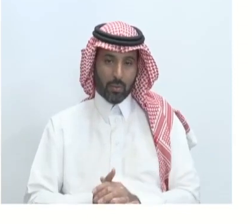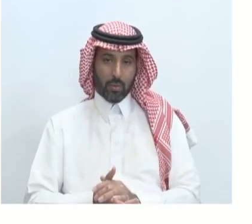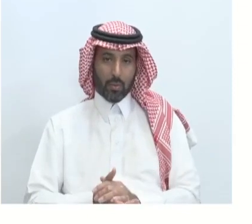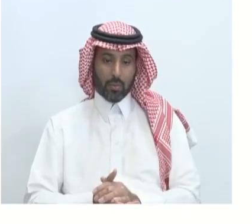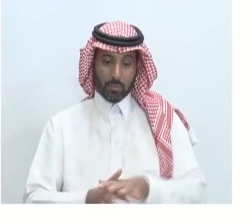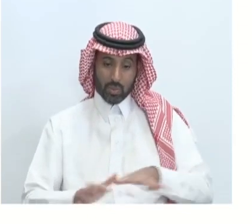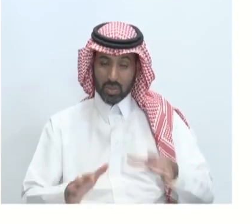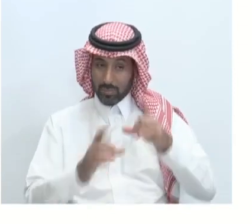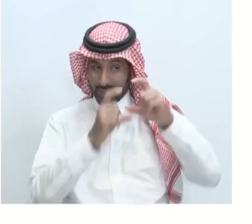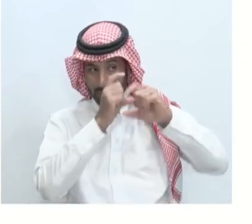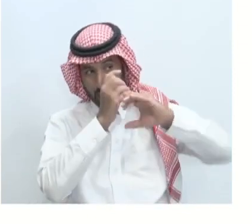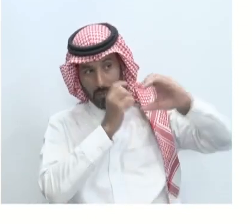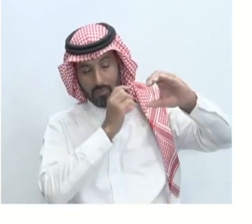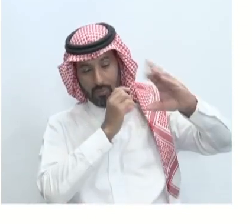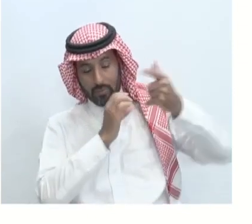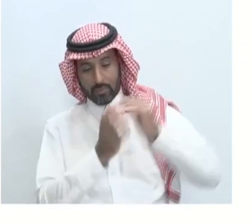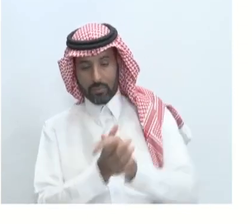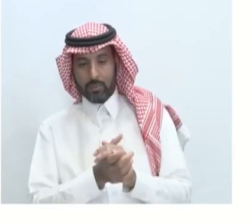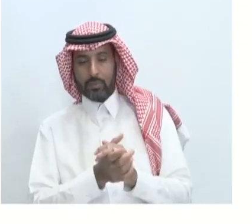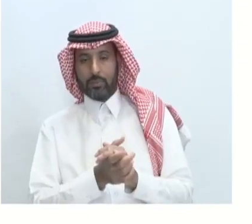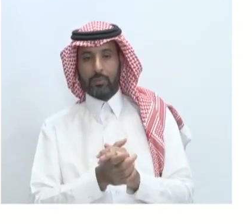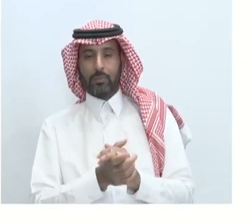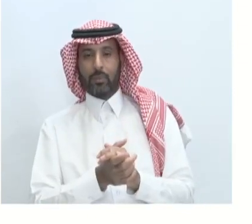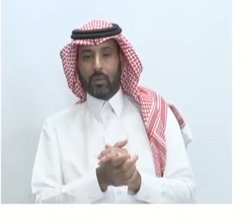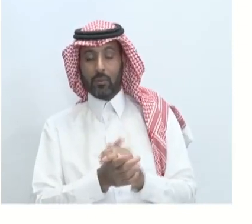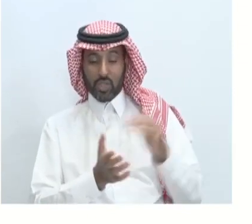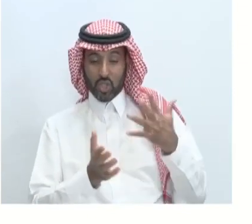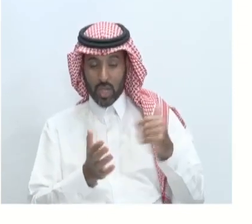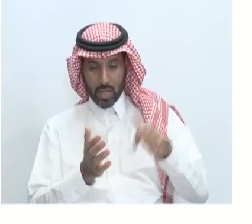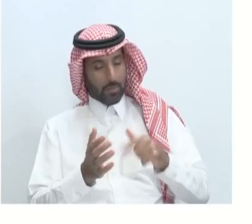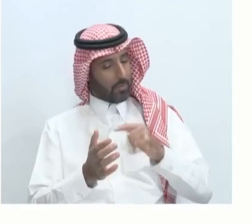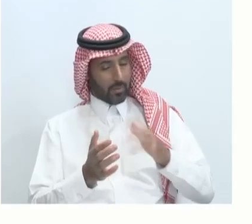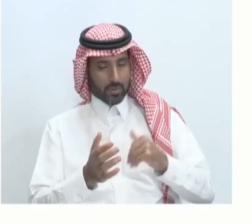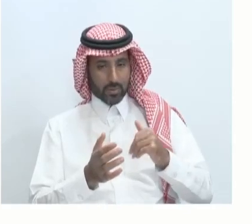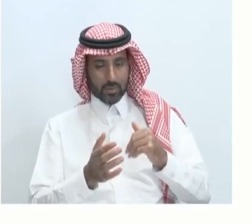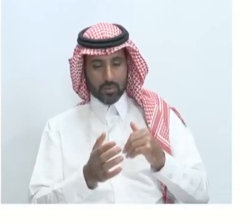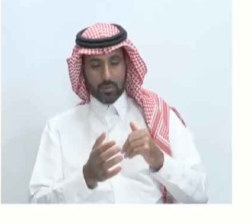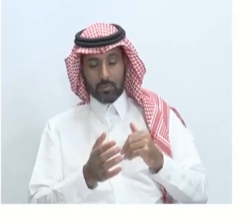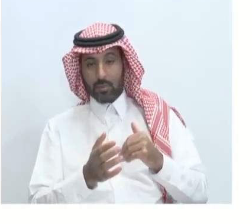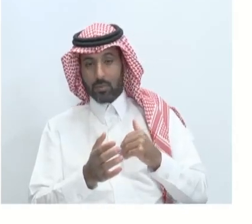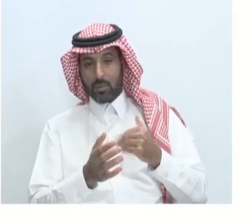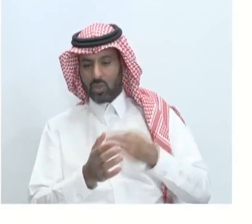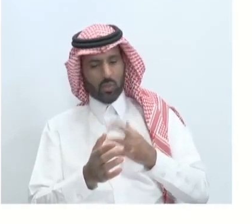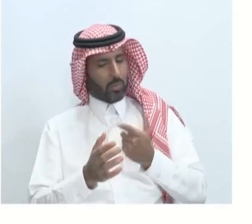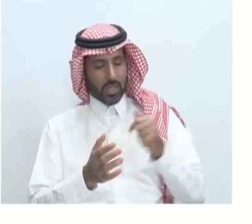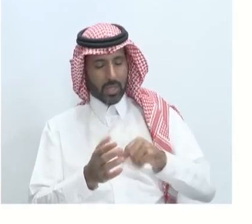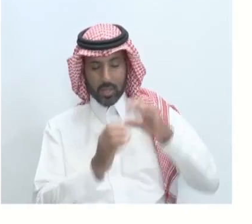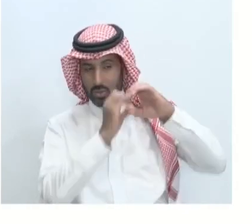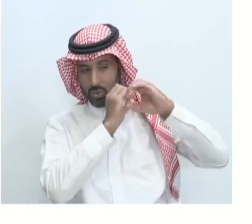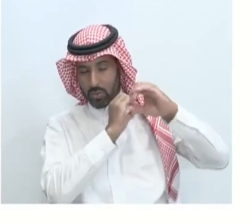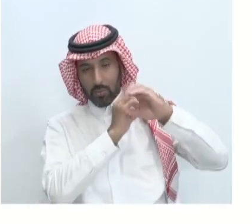في الارصاد الفلكيه الحديثه ربما لعيوبه التاليه